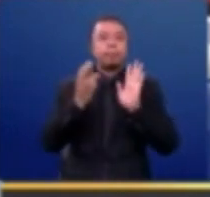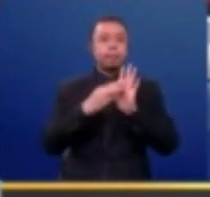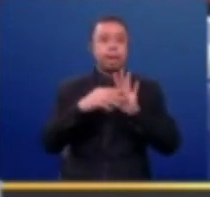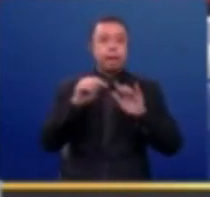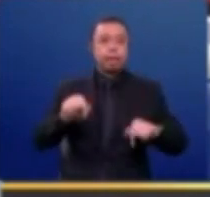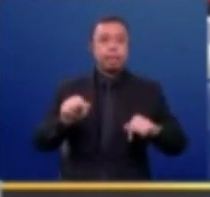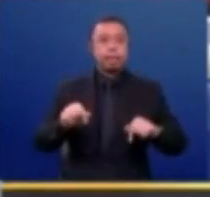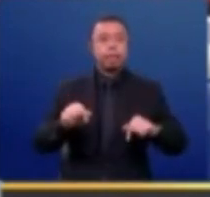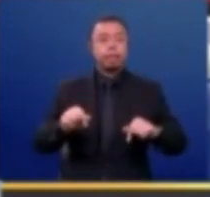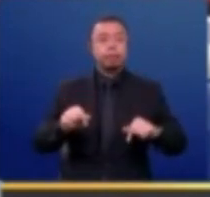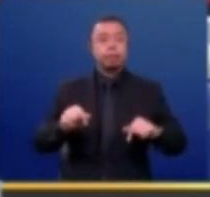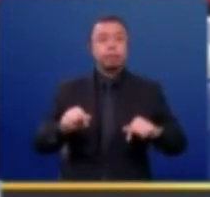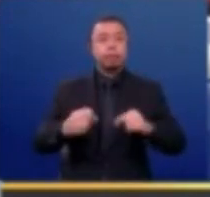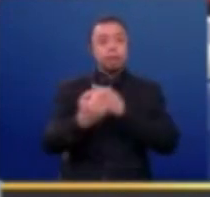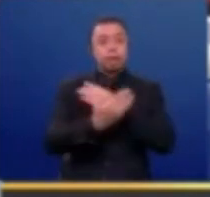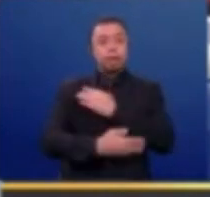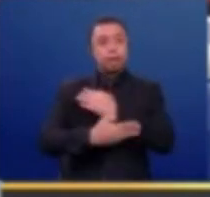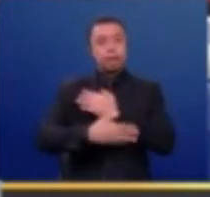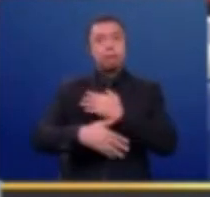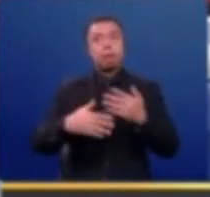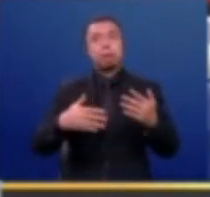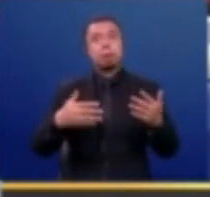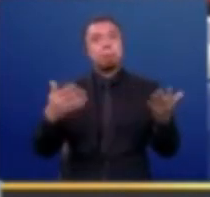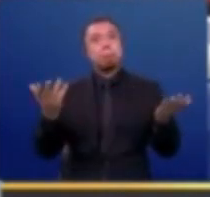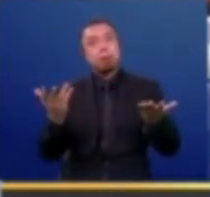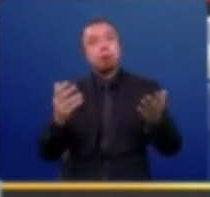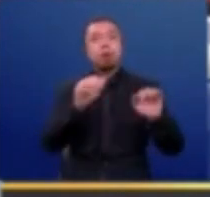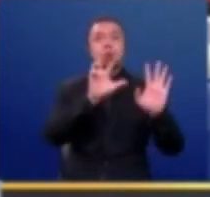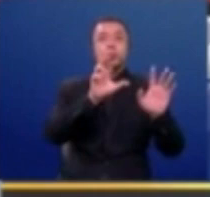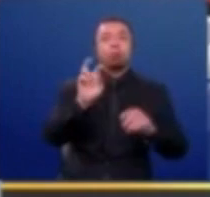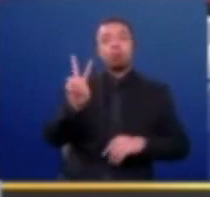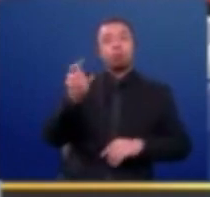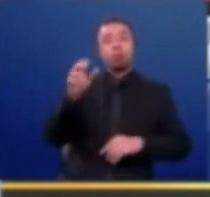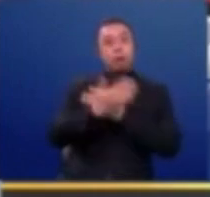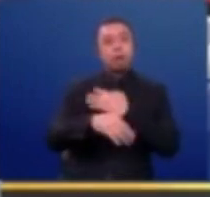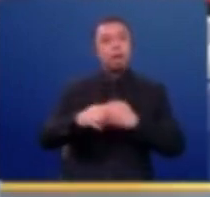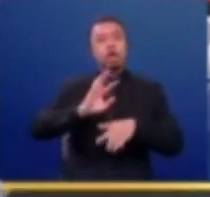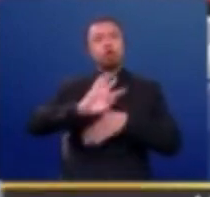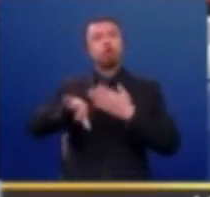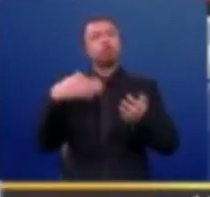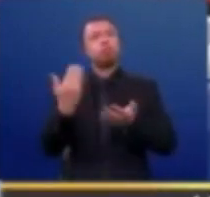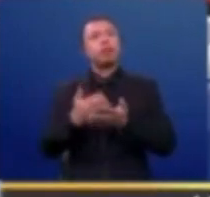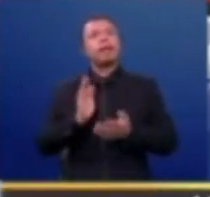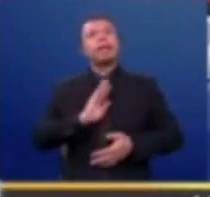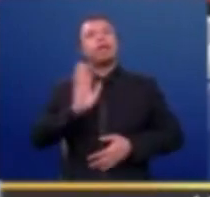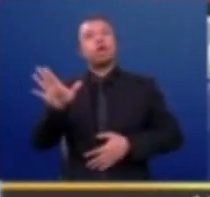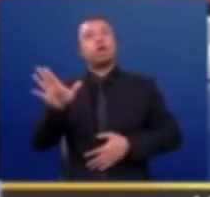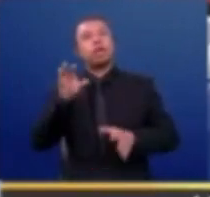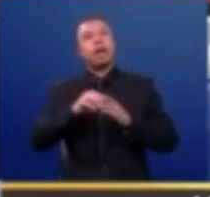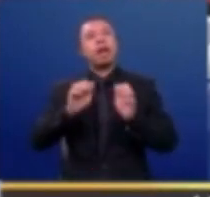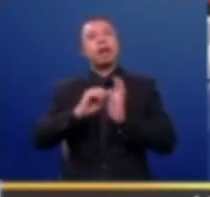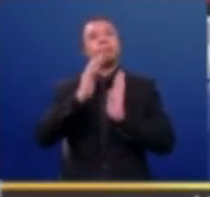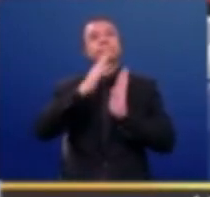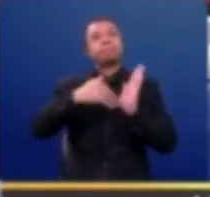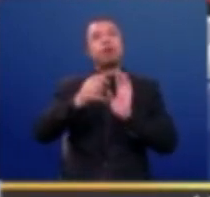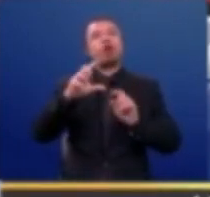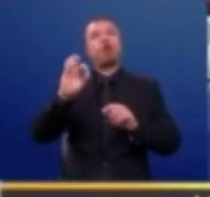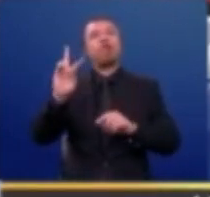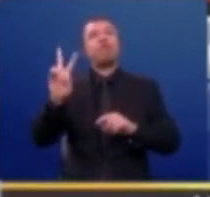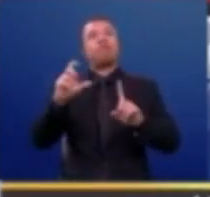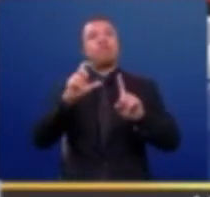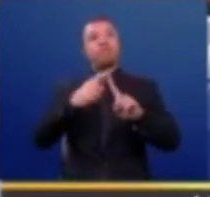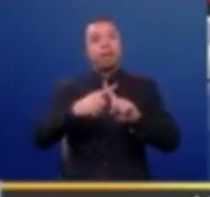dan negara-negara mana saja, 92 negara tersebut, pokoknya semua yang ikut dalam skema COVAX oleh PBB